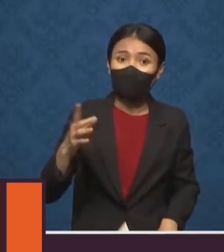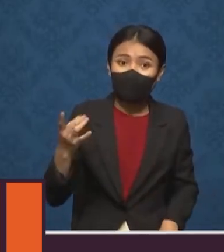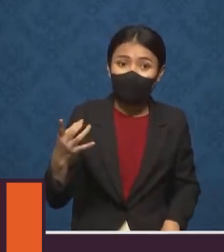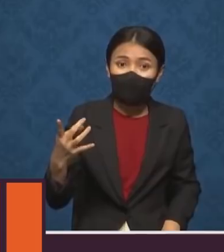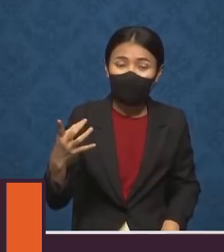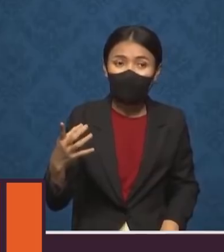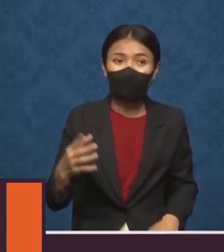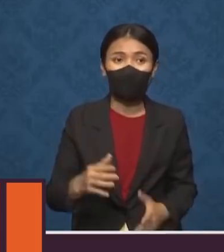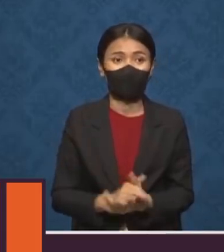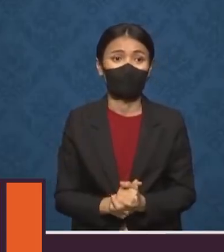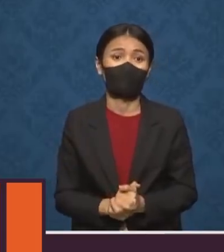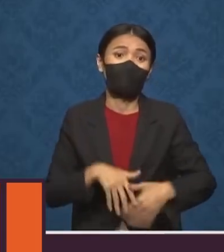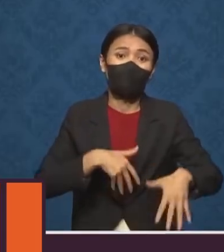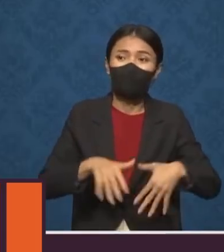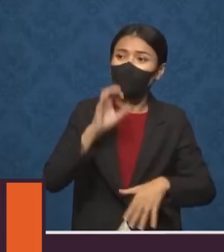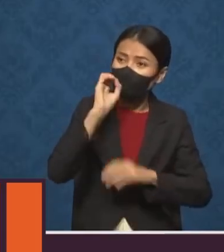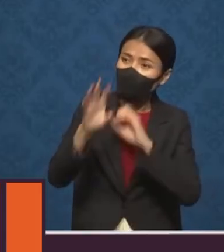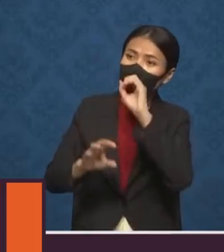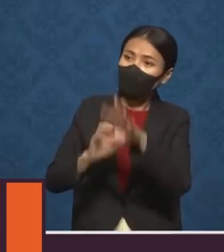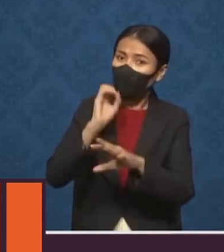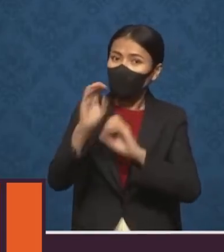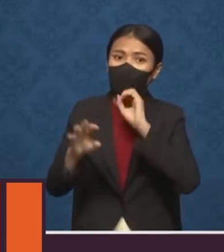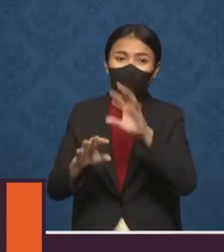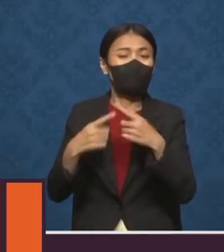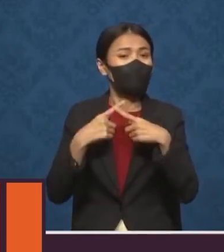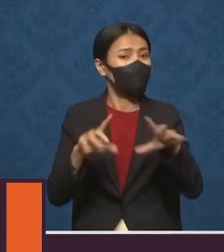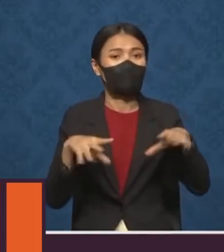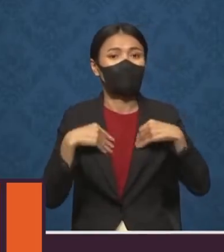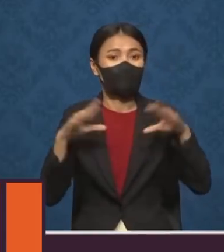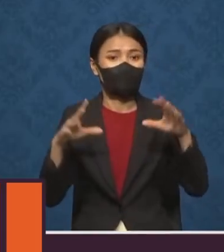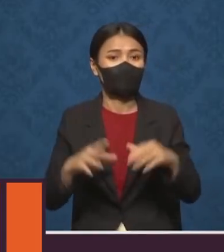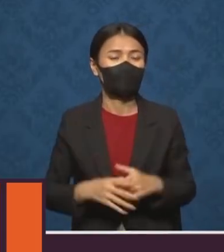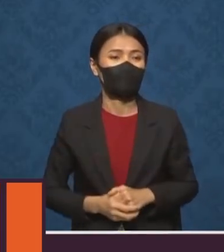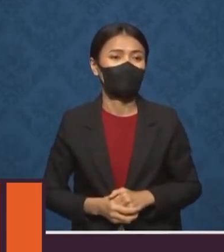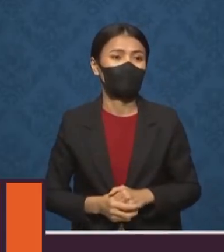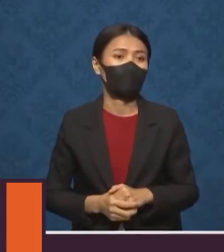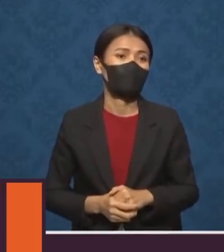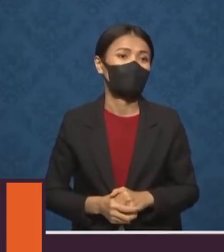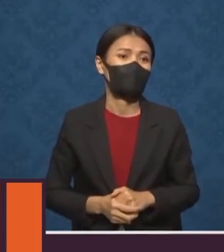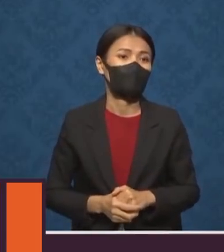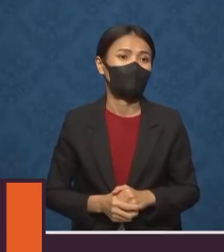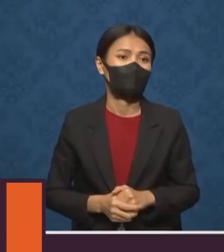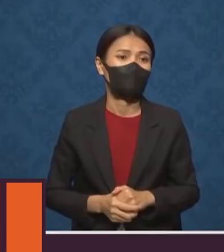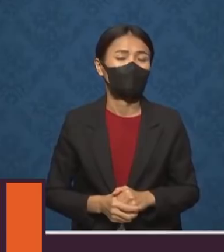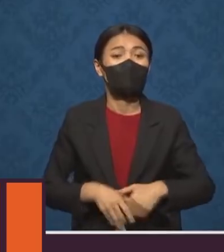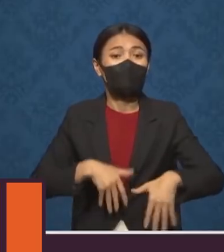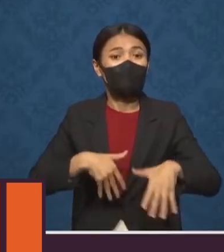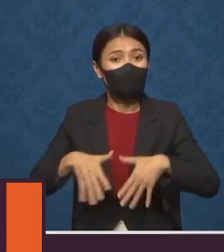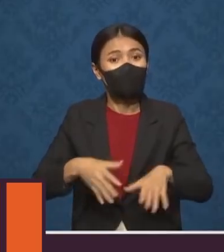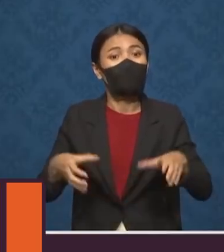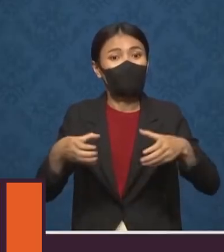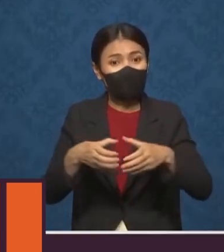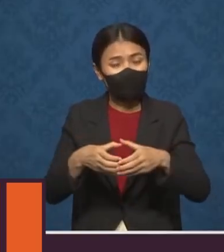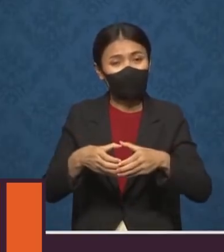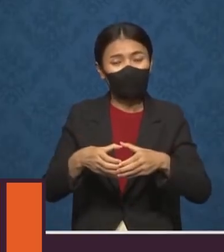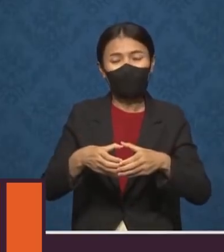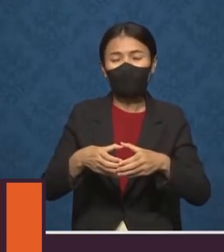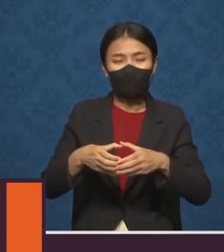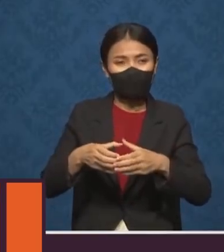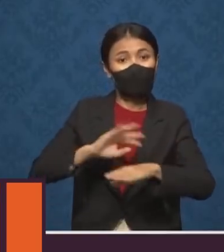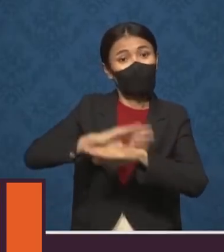เลยเสียงของประชาชนค่ะและเลยเสียงของคนในพื้นที่และเลยเสียงของกลุ่มชาติพันธุ์ชาวประมง